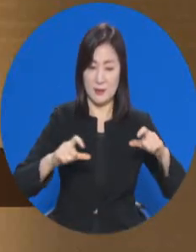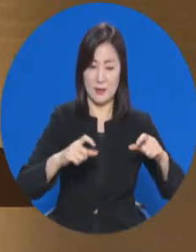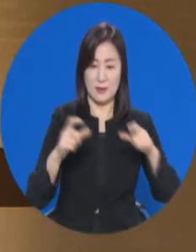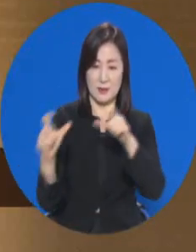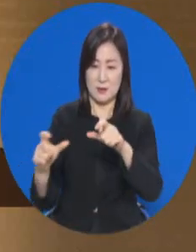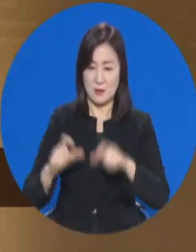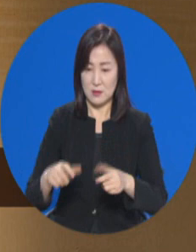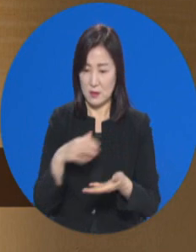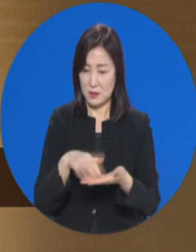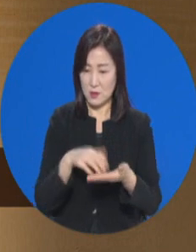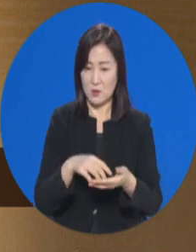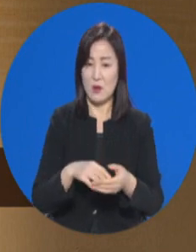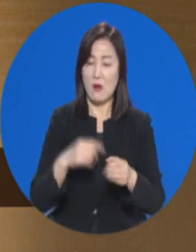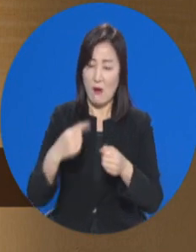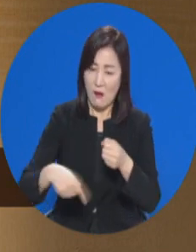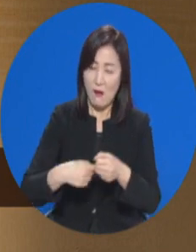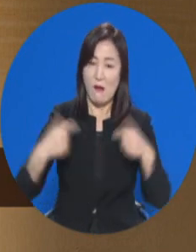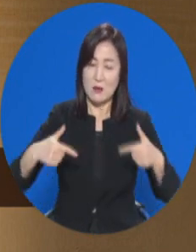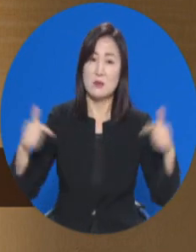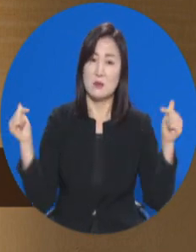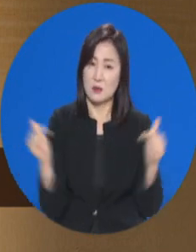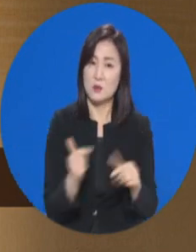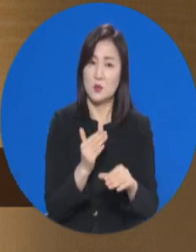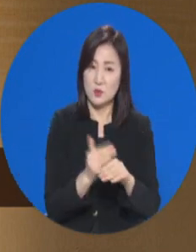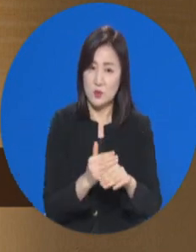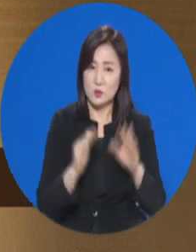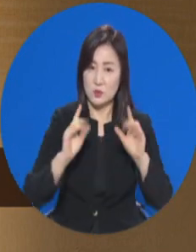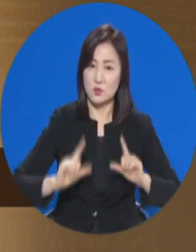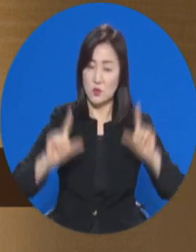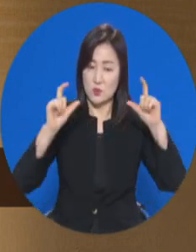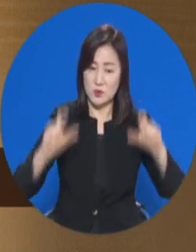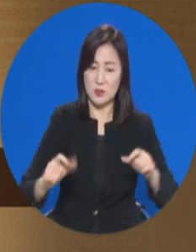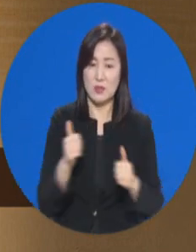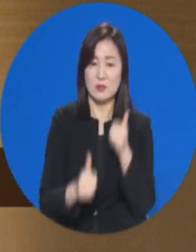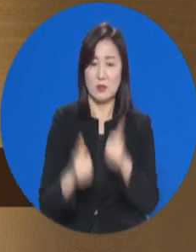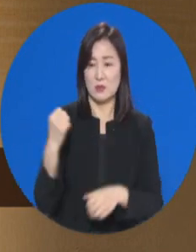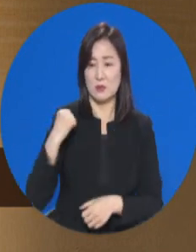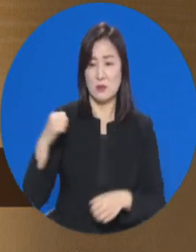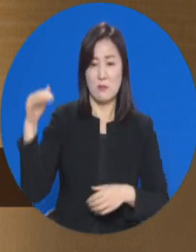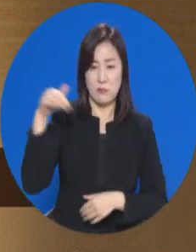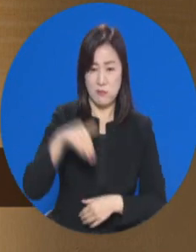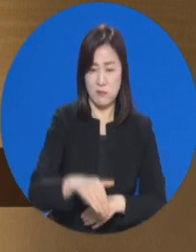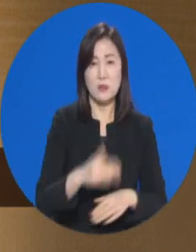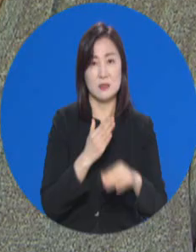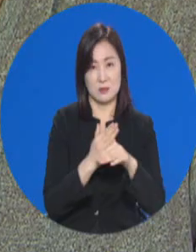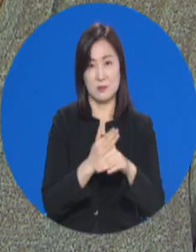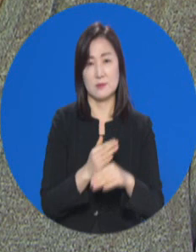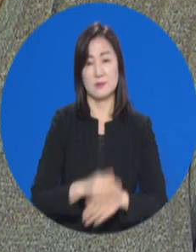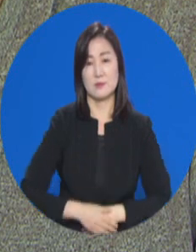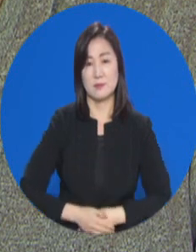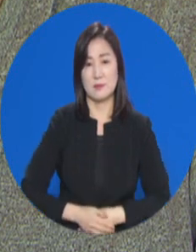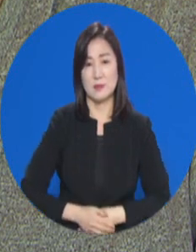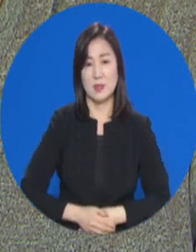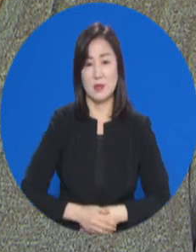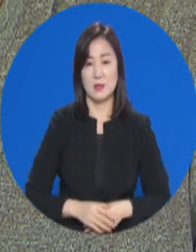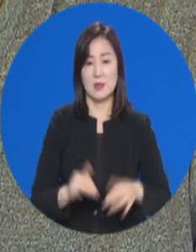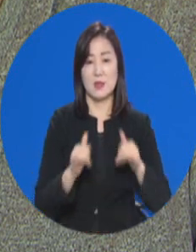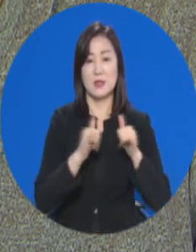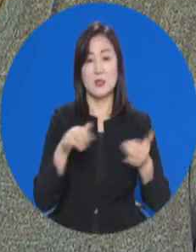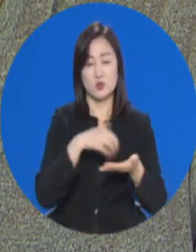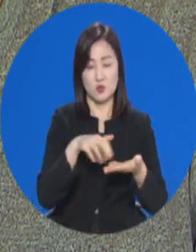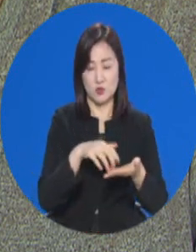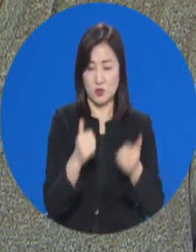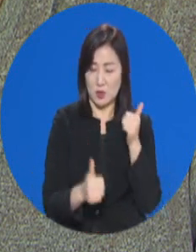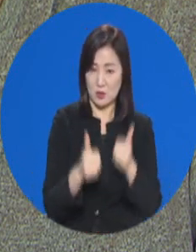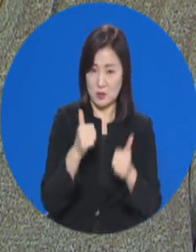인구 수는 매년 감소하고 있어 전남 동북권의 경쟁력 저하로 이어질 수 있기 때문입니다. 인구 경쟁은